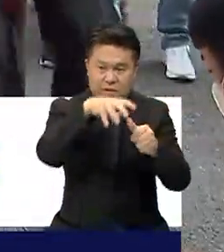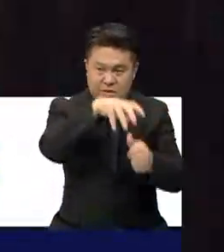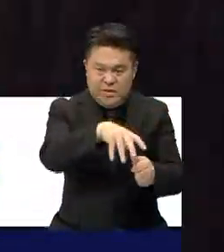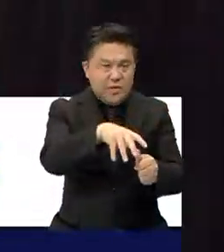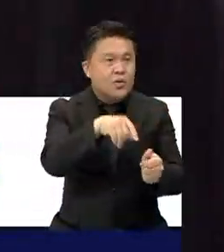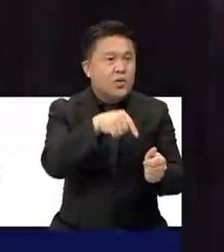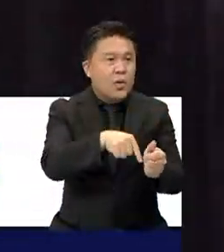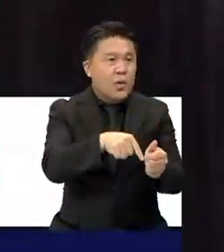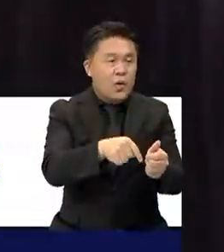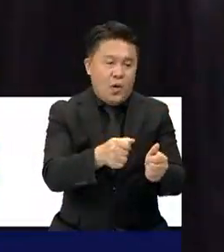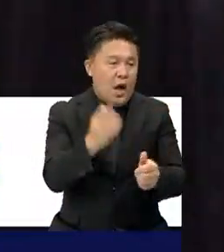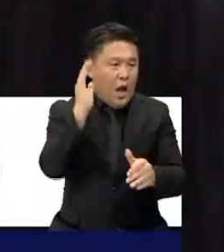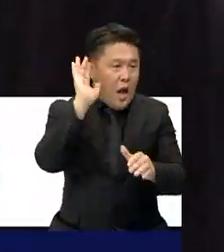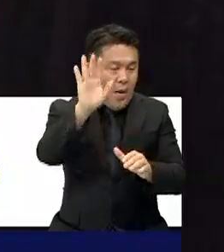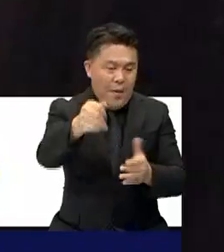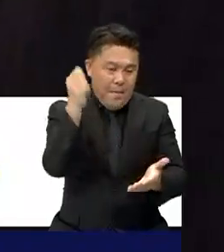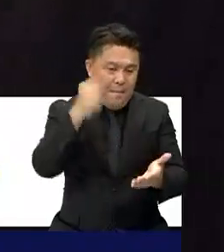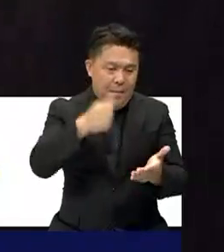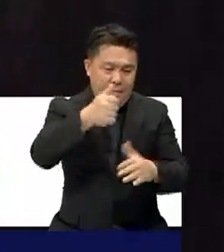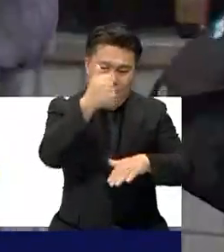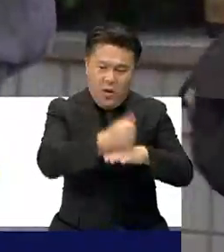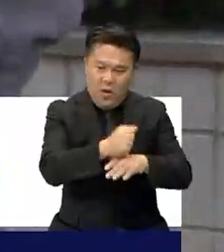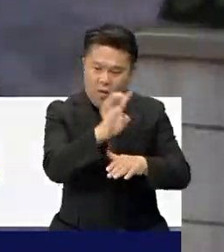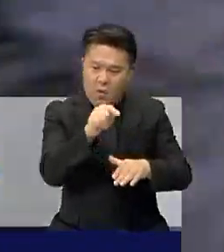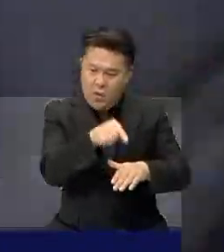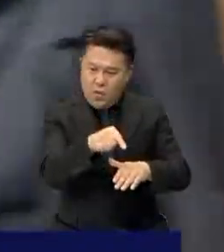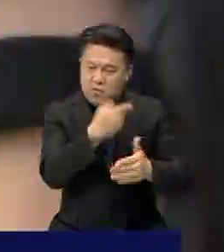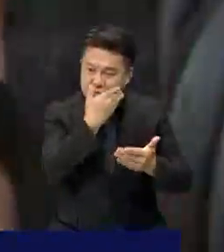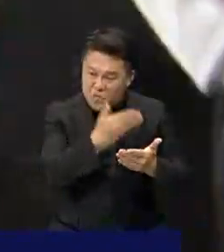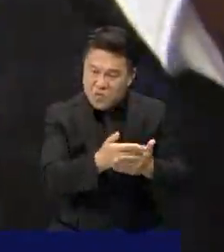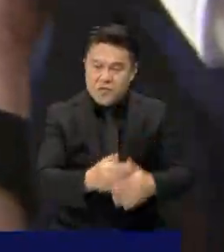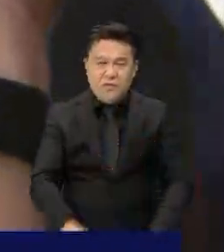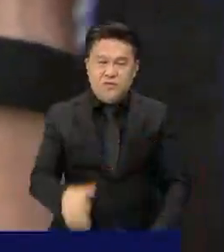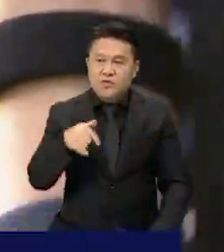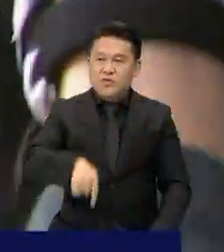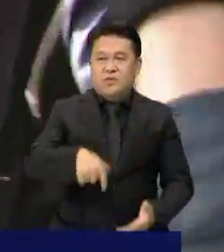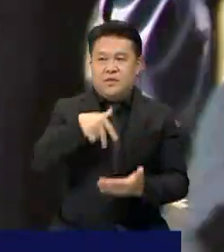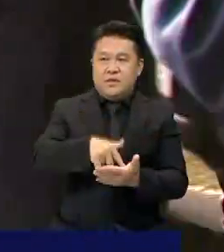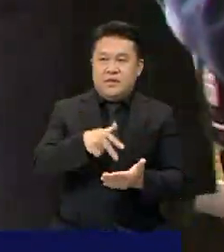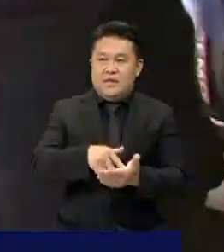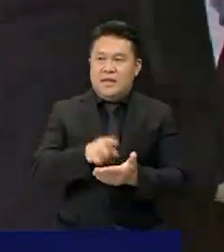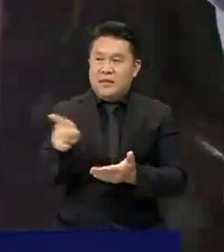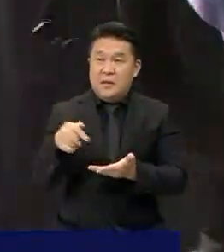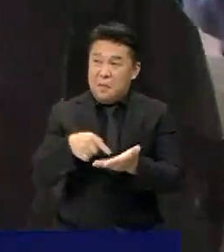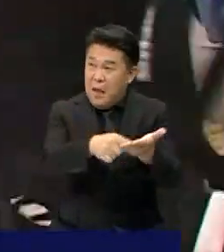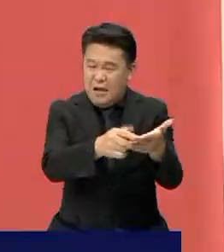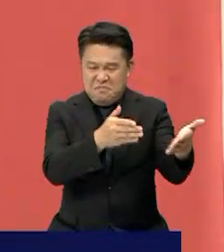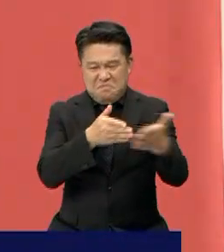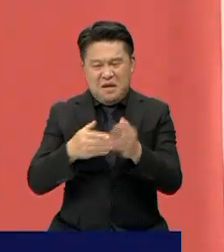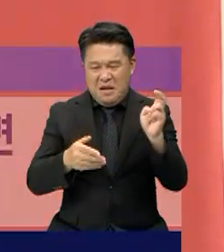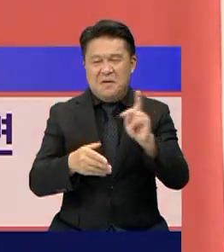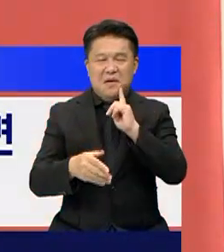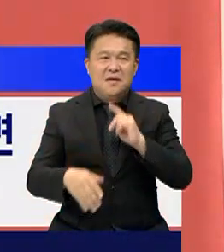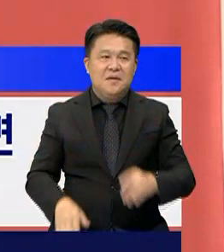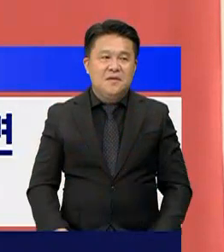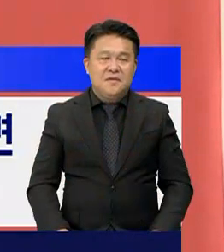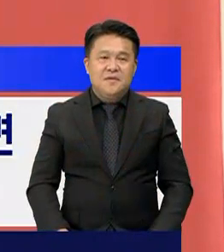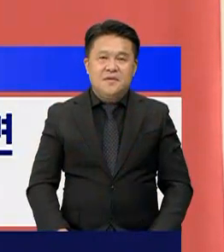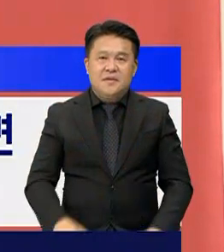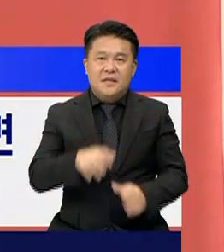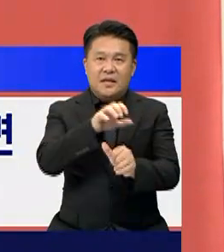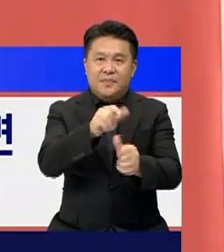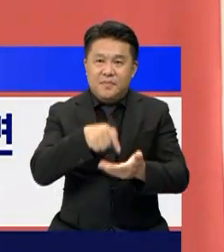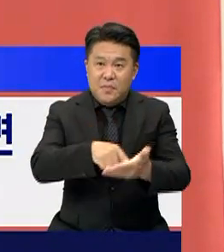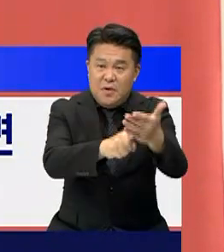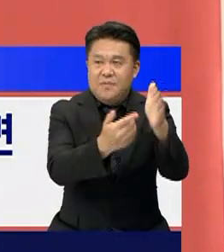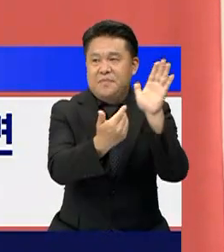가장 큰 변수로 꼽히는데 주 위원장은 가처분이 받아들여지지 않을 거라고 선을 그었습니다. 저는 가처분이